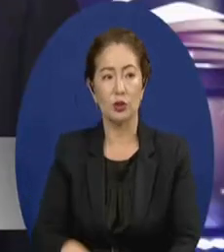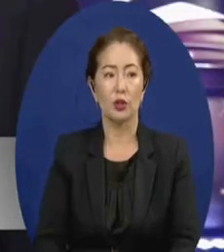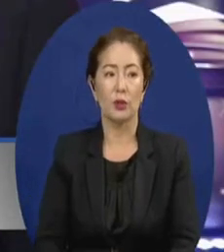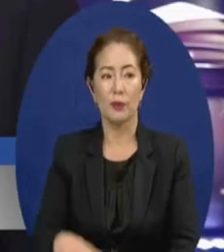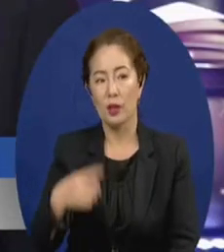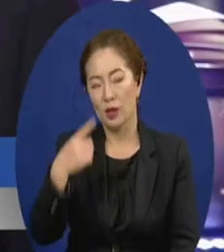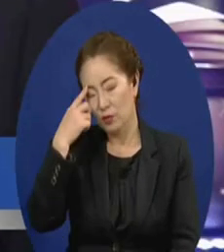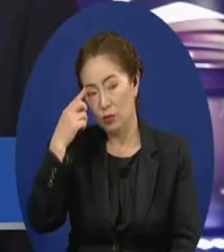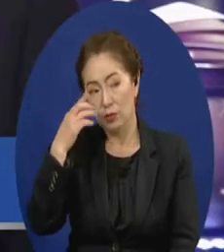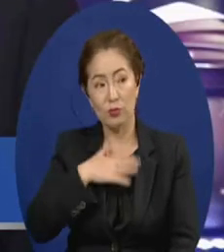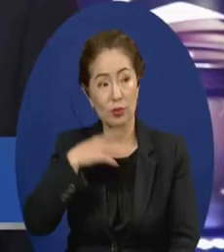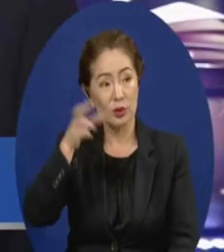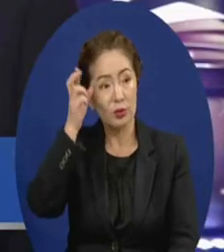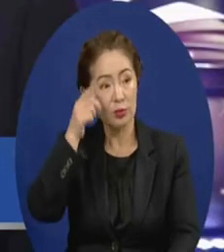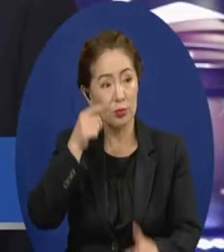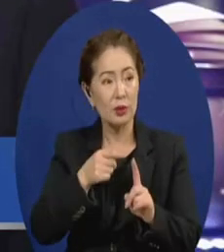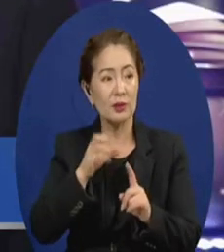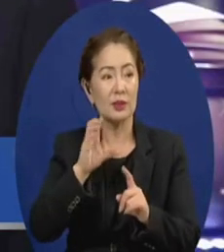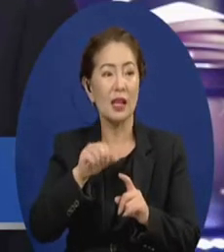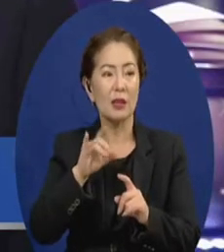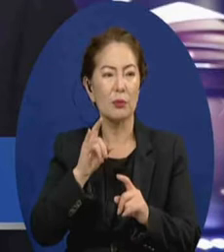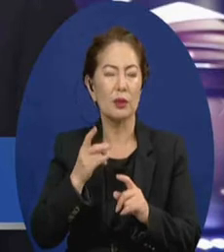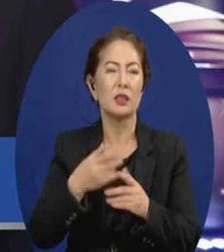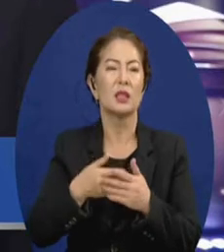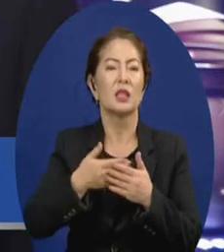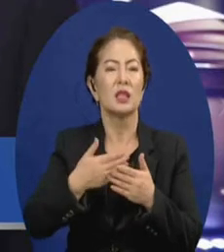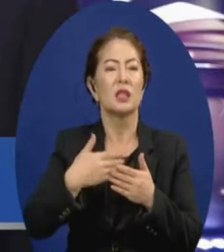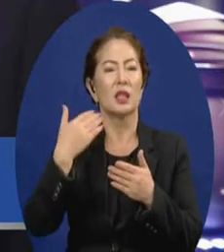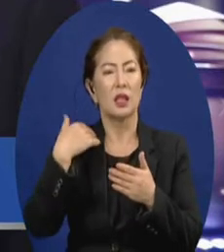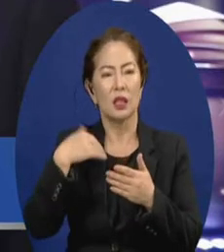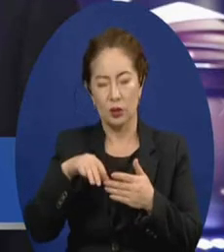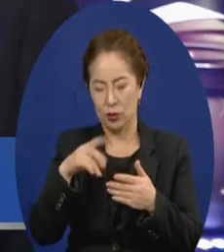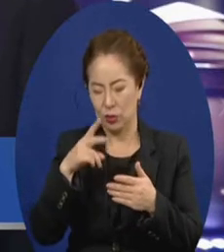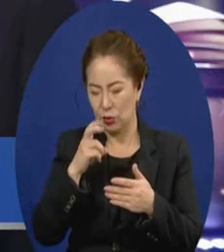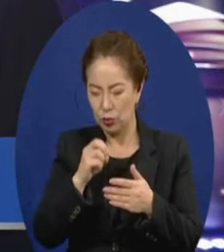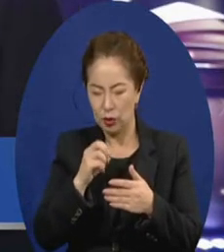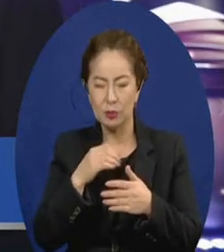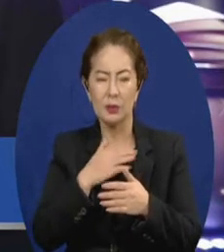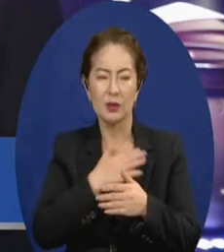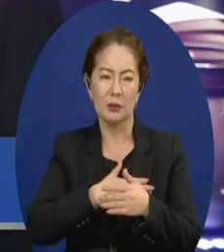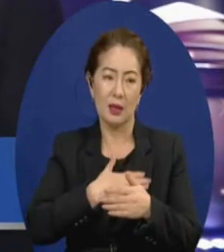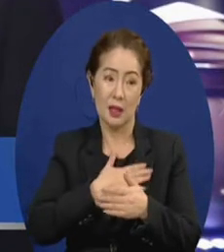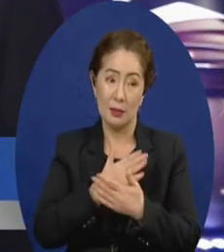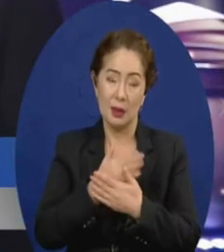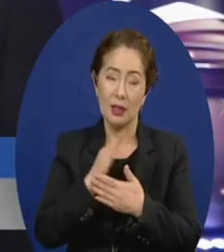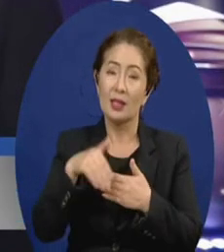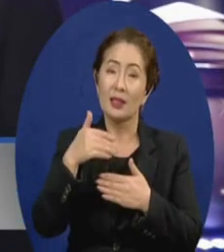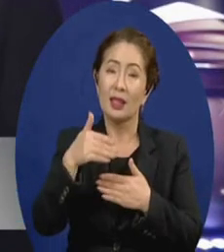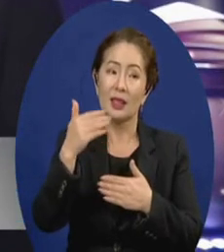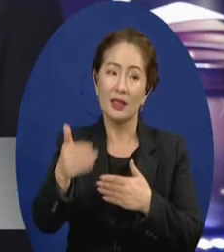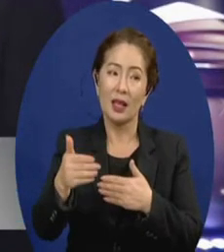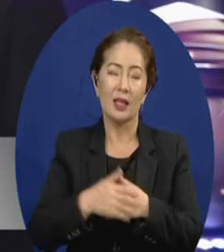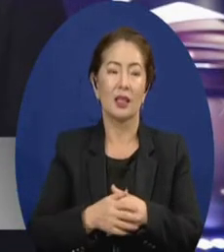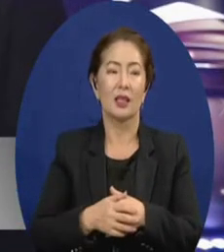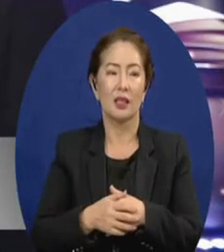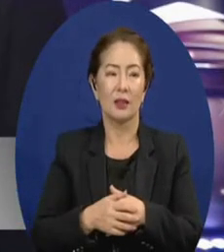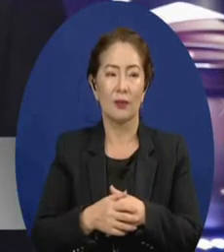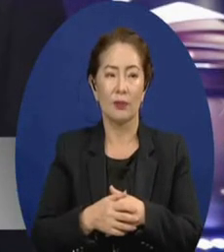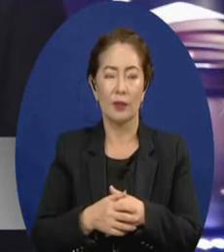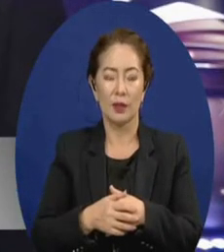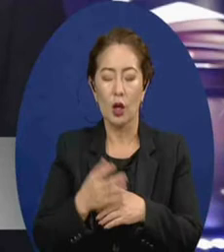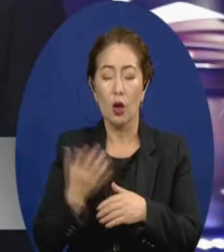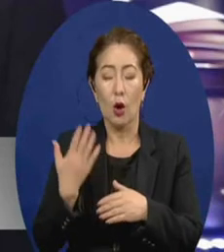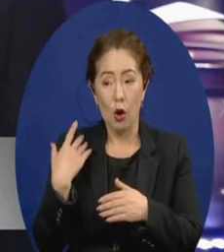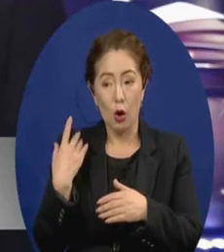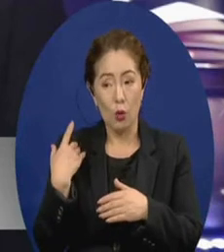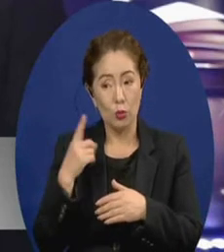Монголын боловсролын салбарын үеийн төлөвлөгөө гэсэн байгууллагаа дараа дараагийн 100 жил өмнөх 100